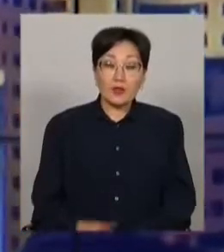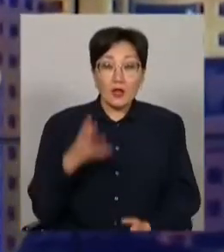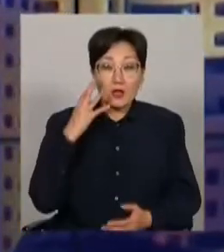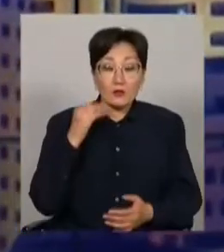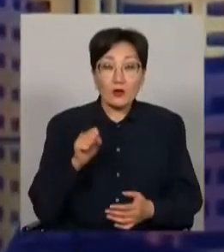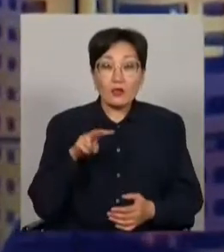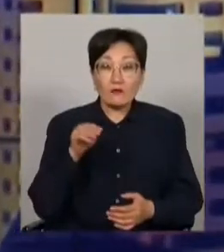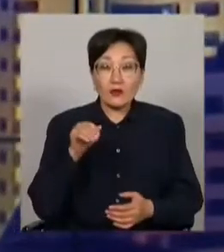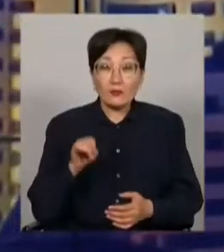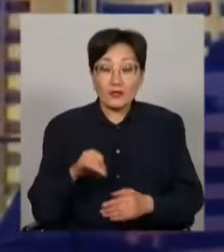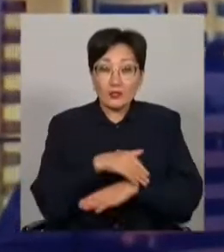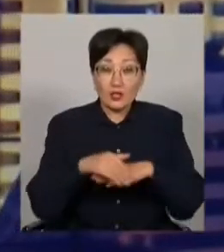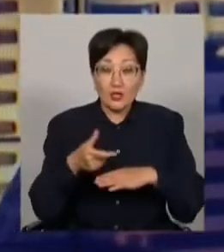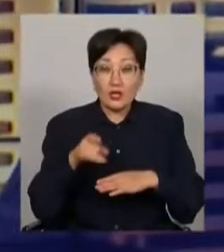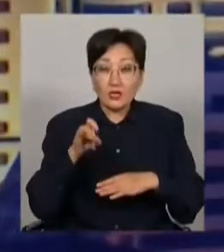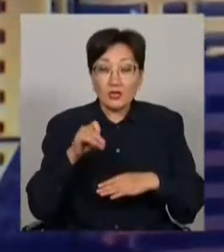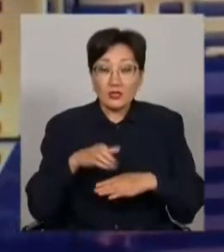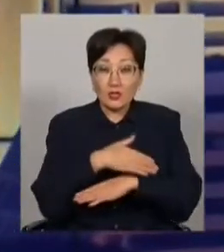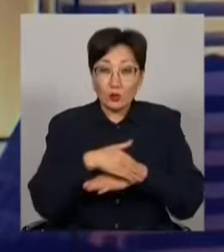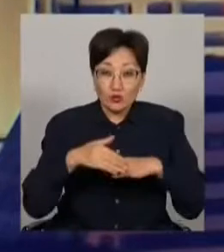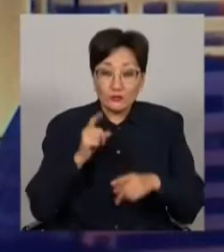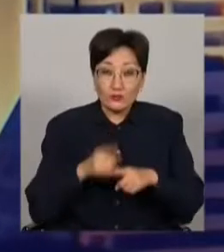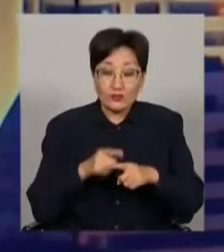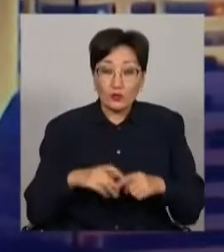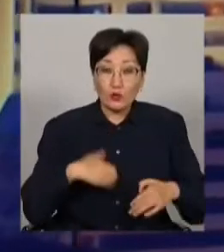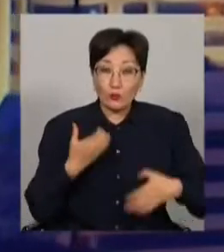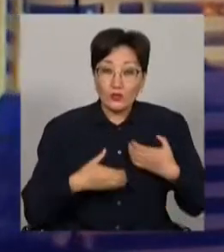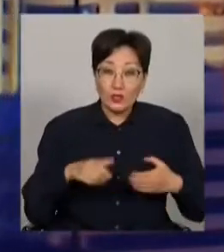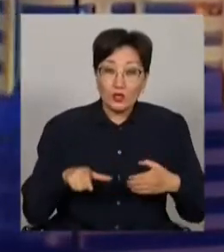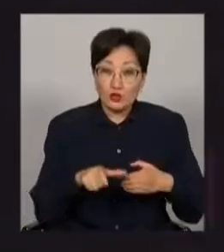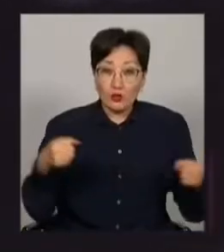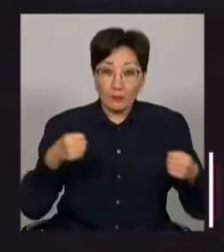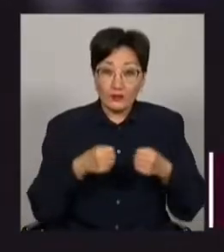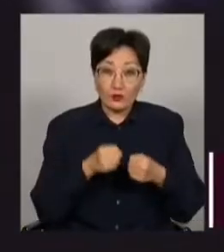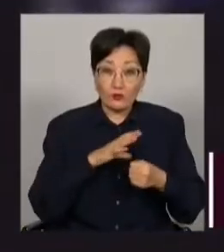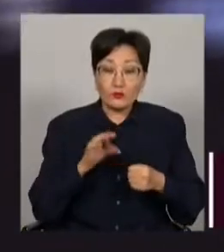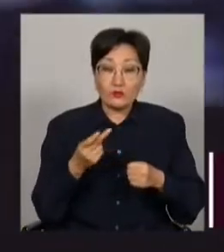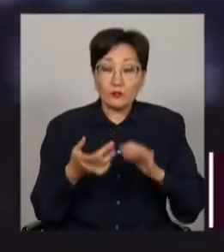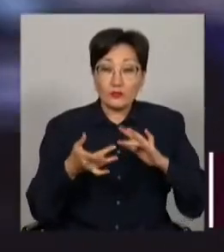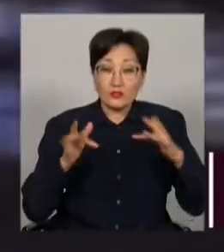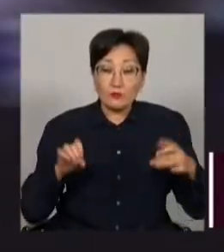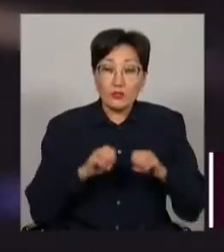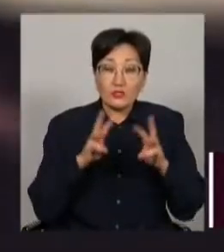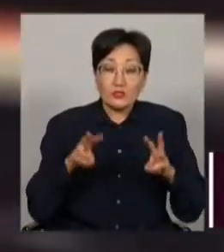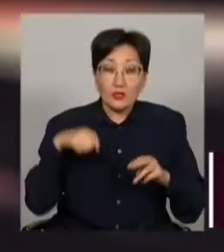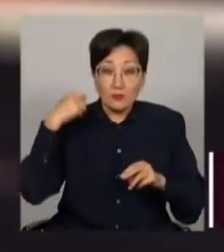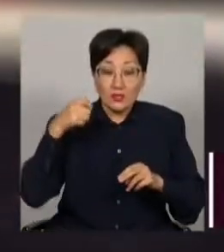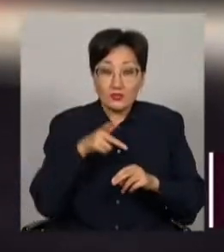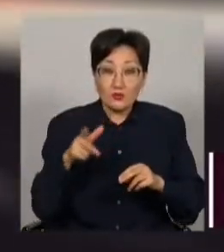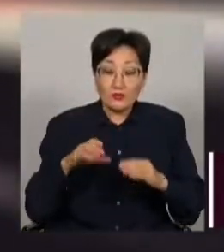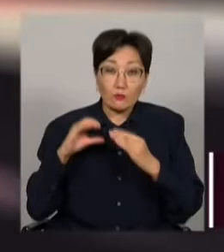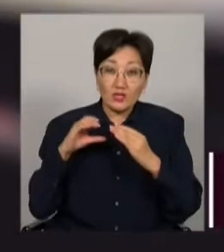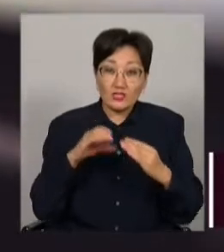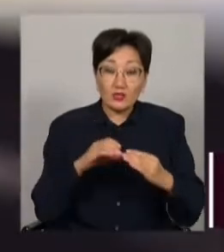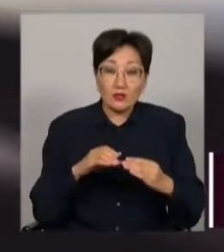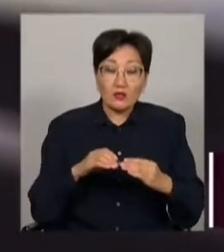Алматының Әл-Фараби даңғылы мен Гагарин көшесінің қиылысында жан түршігерлік жол апаты болды. Әлеуметтік желіде тараған бейне жазбадан жеңіл